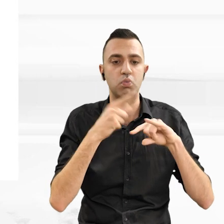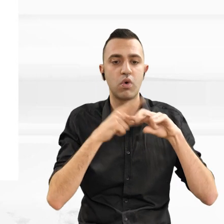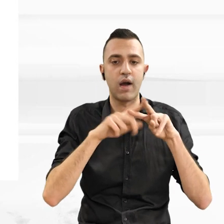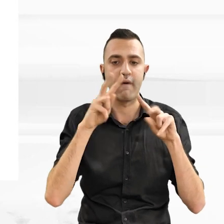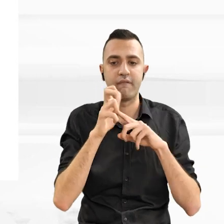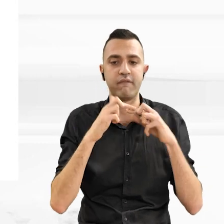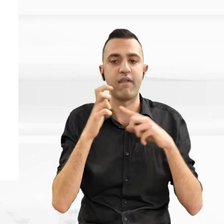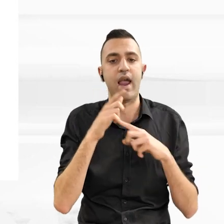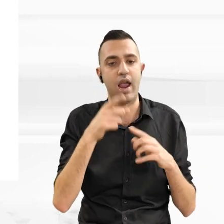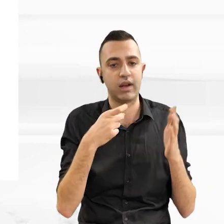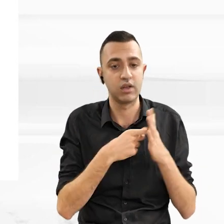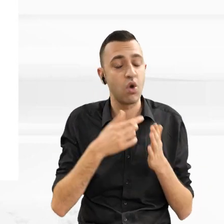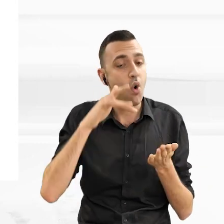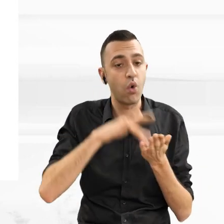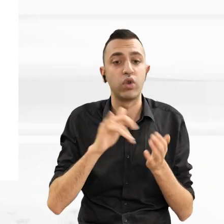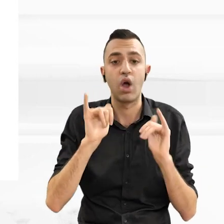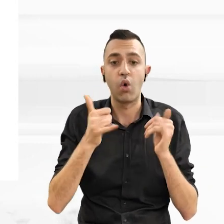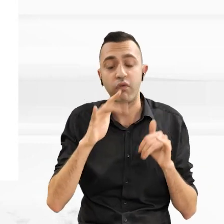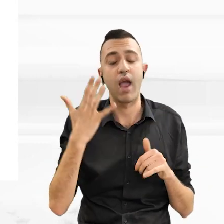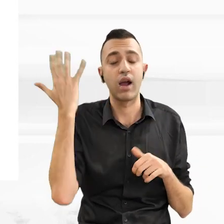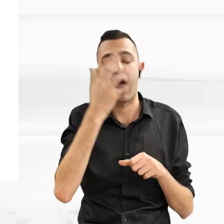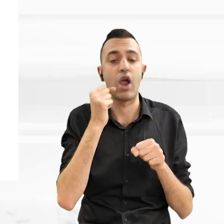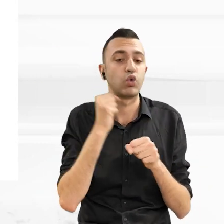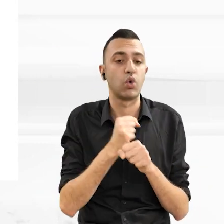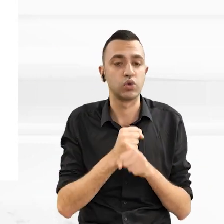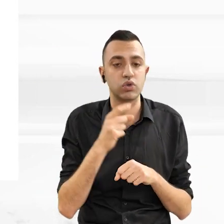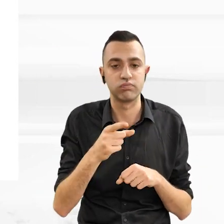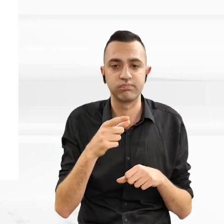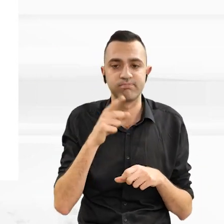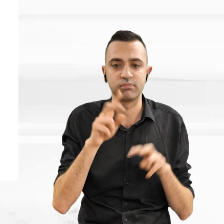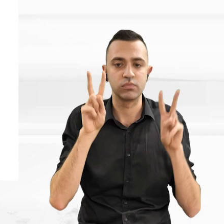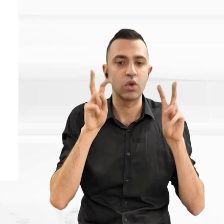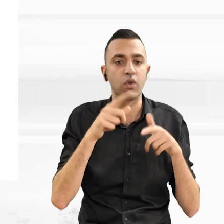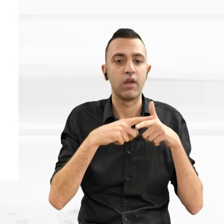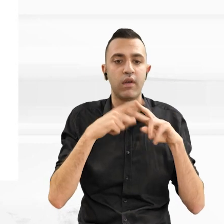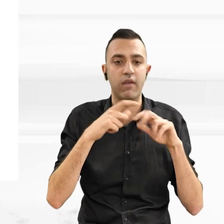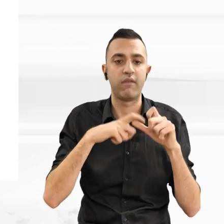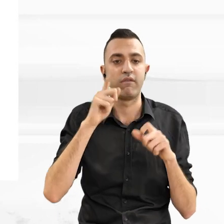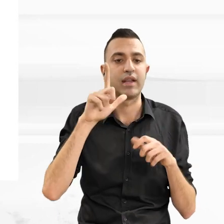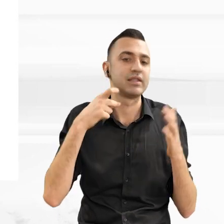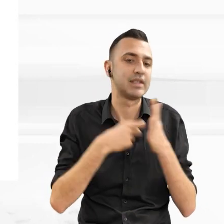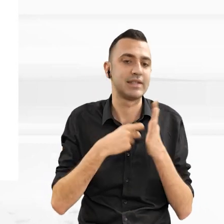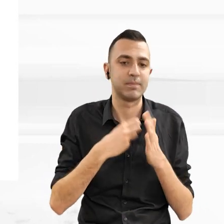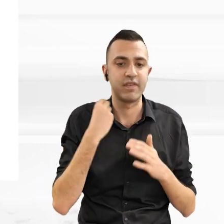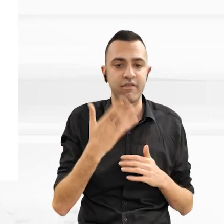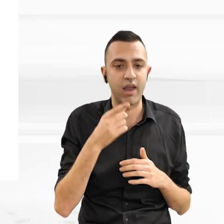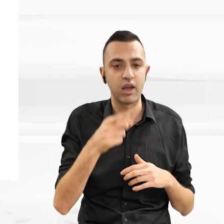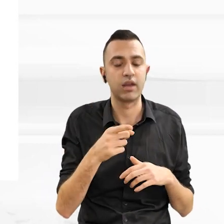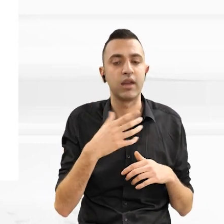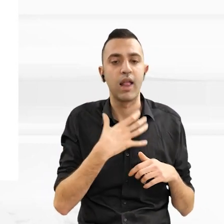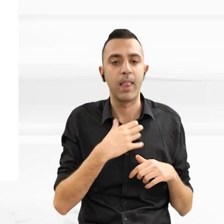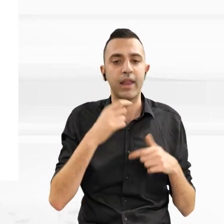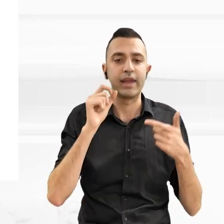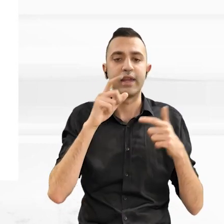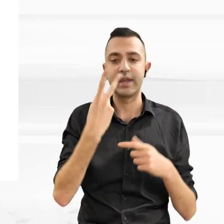Hayır arkadaşlar hem ortaoyununda hem de Karagöz'de asıl konunun işlendiği bölümü asıl adı verilir Karagöz'le muhabere